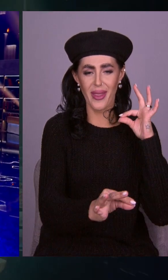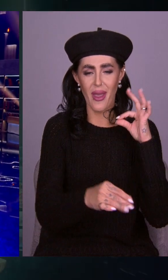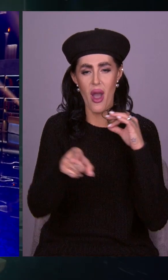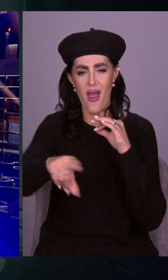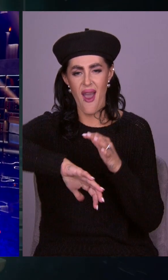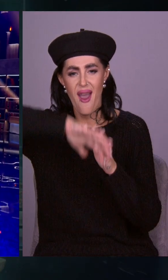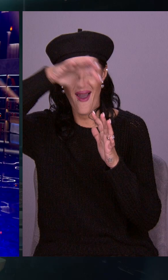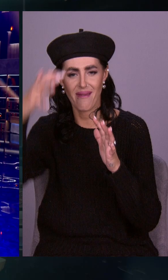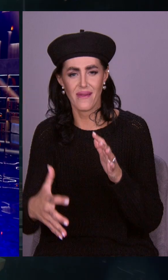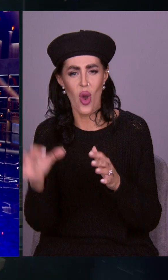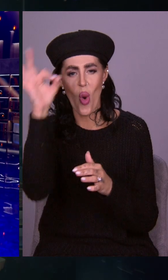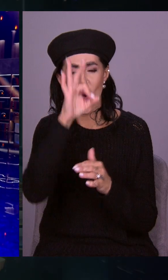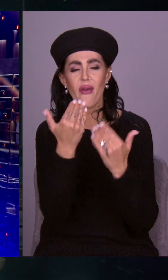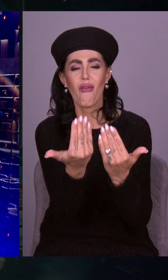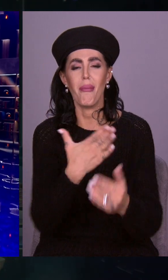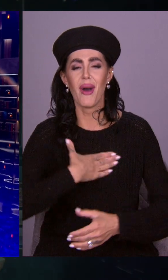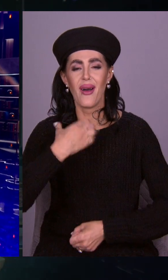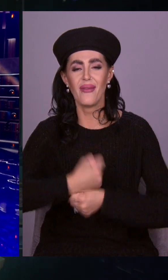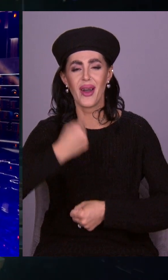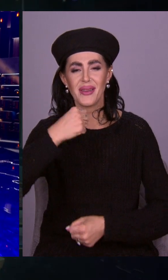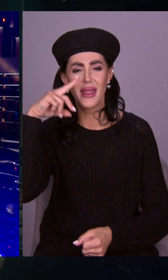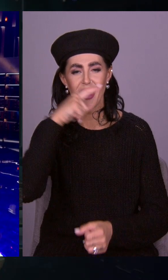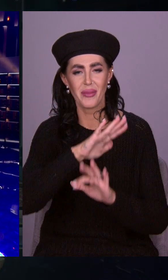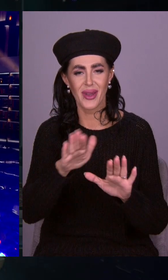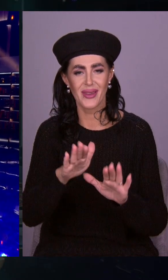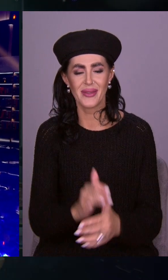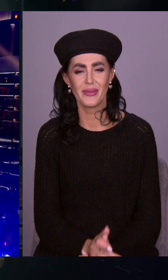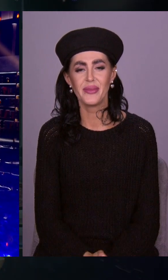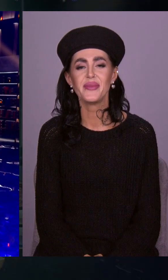нести. Тут цих... Це за останній випуск, Лен. Так.